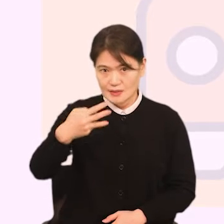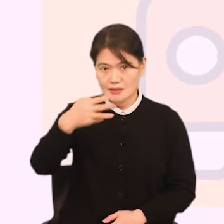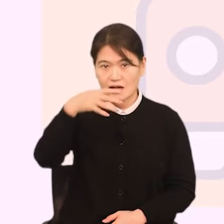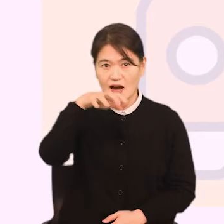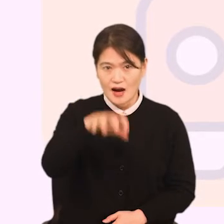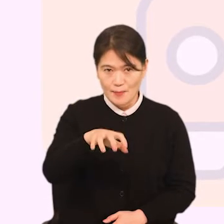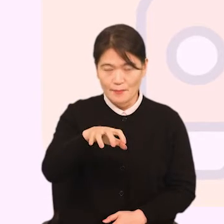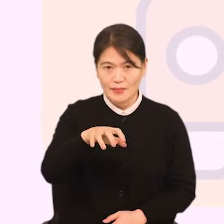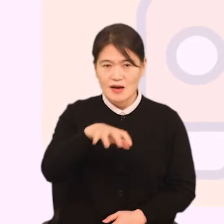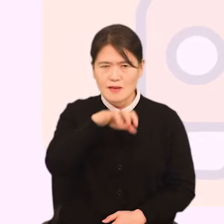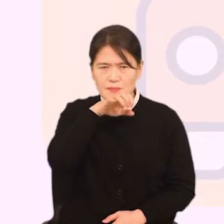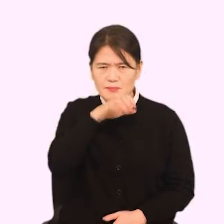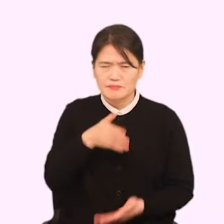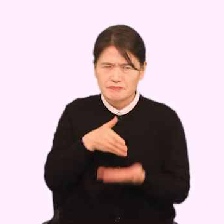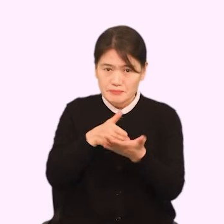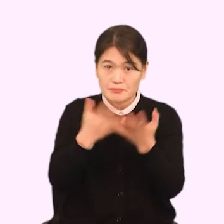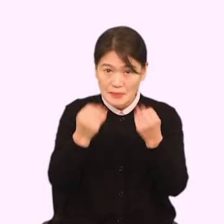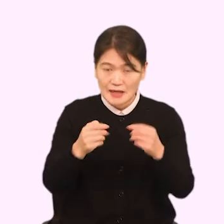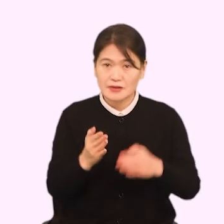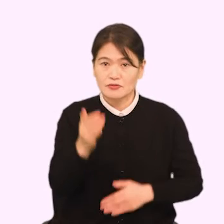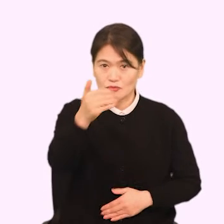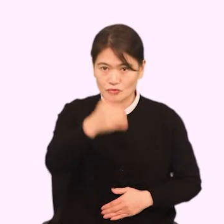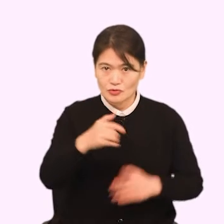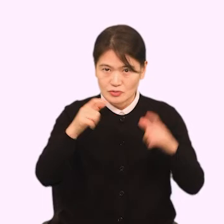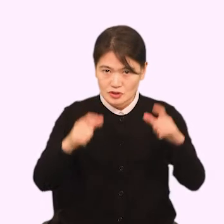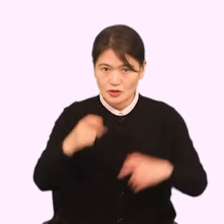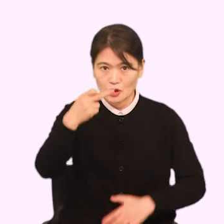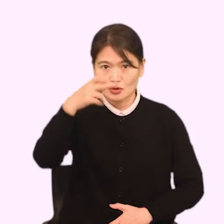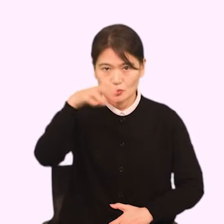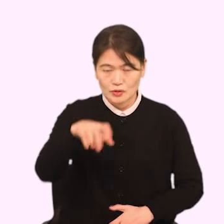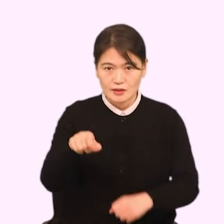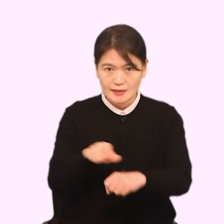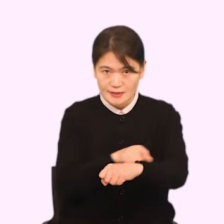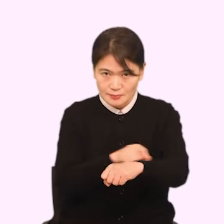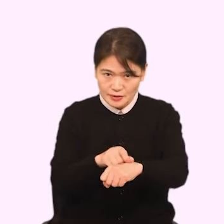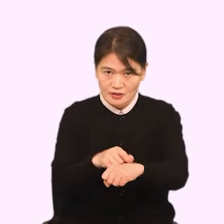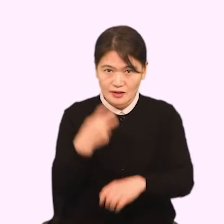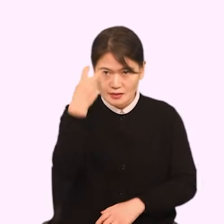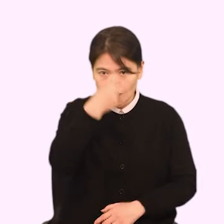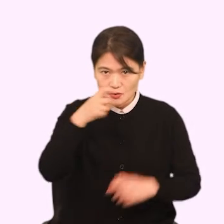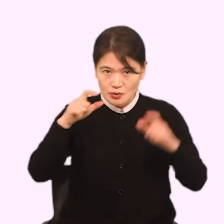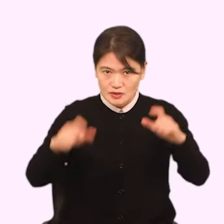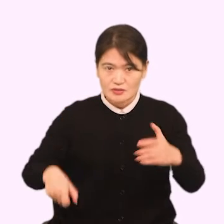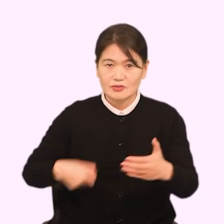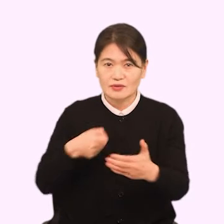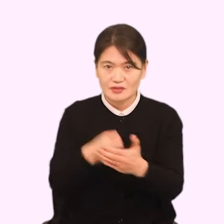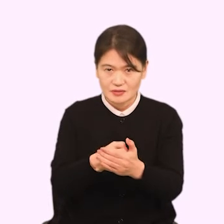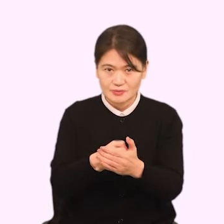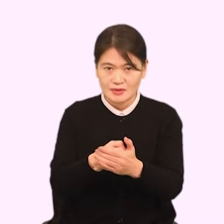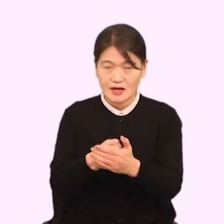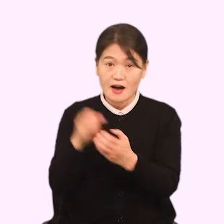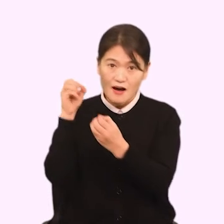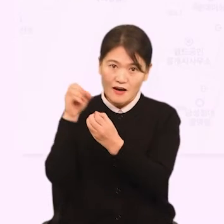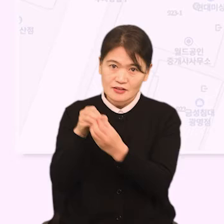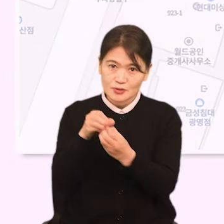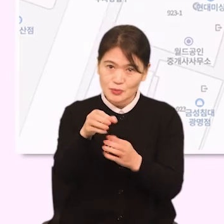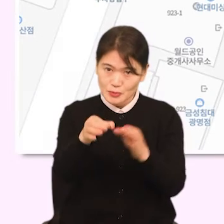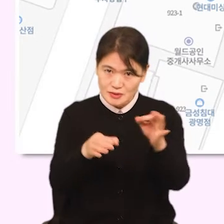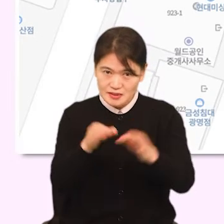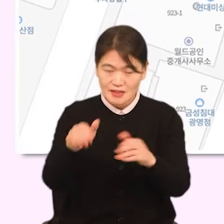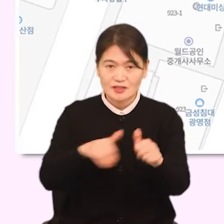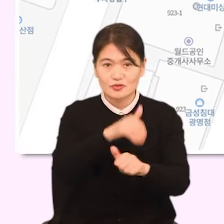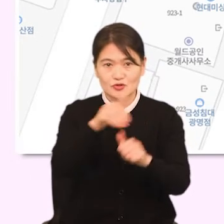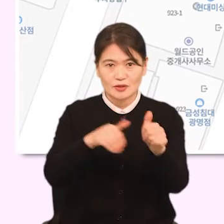골든힐 쇼핑센터 앞 등 민원이 많은 유턴 지역 12개소를 특별 단속 지역으로 지정해왔습니다.